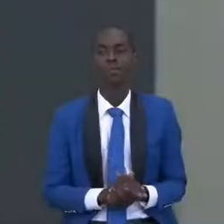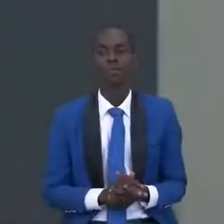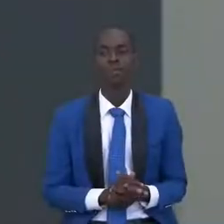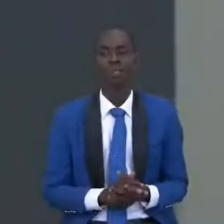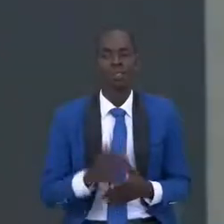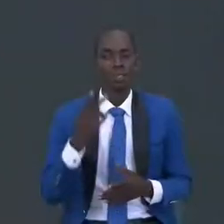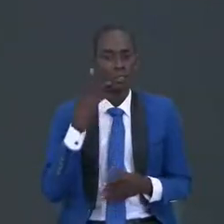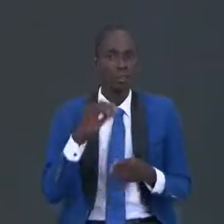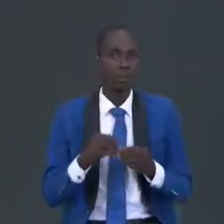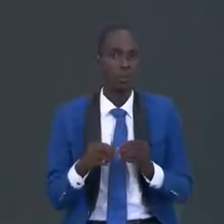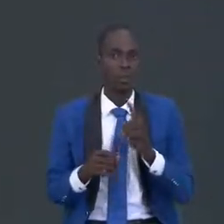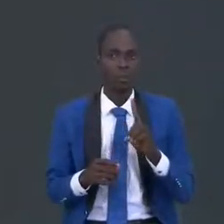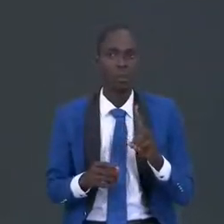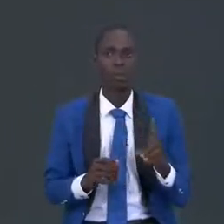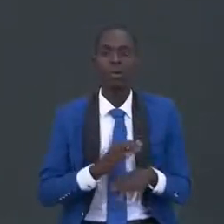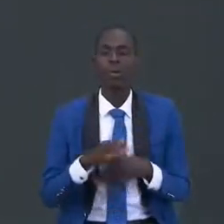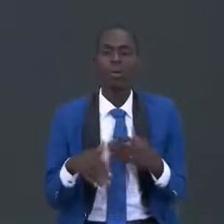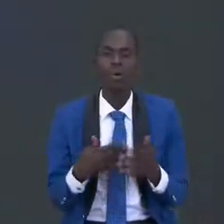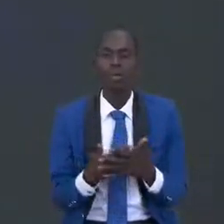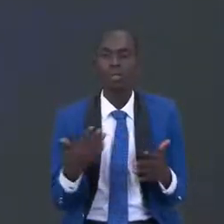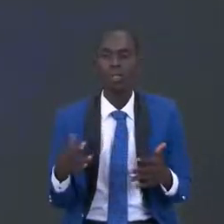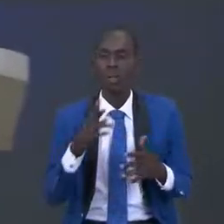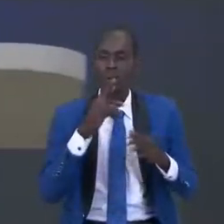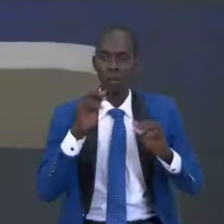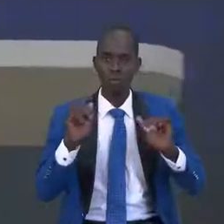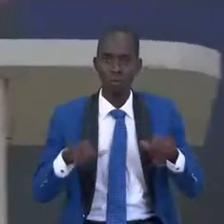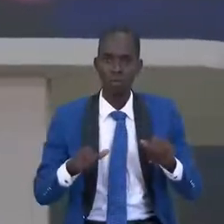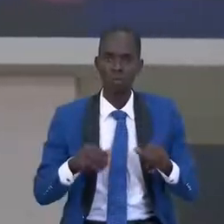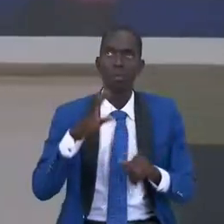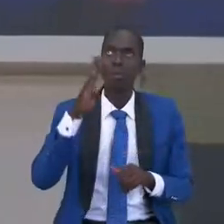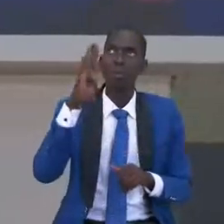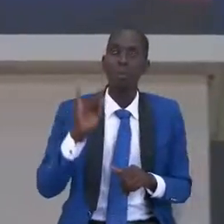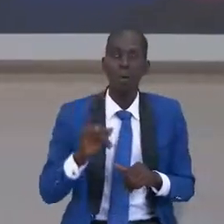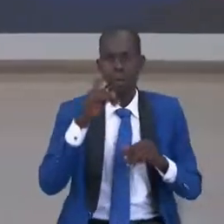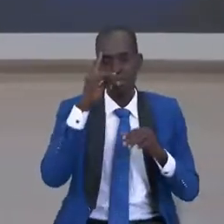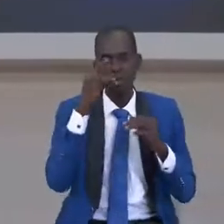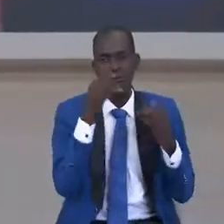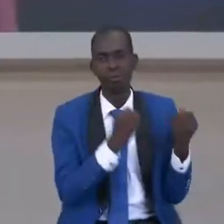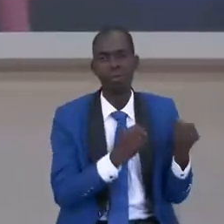Premier élément, tout est possible par la foi.